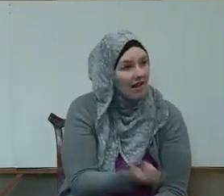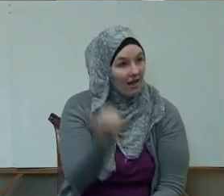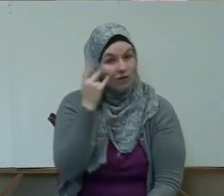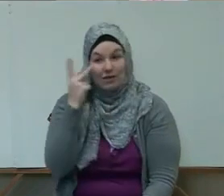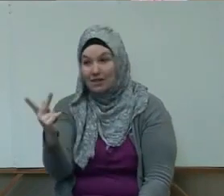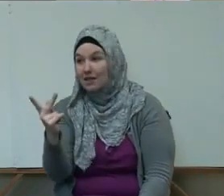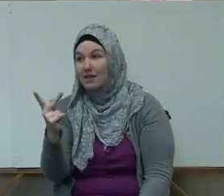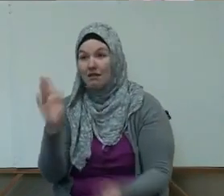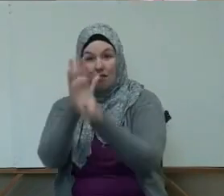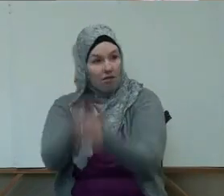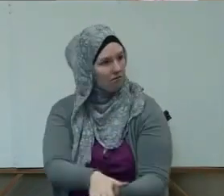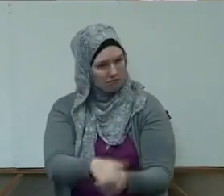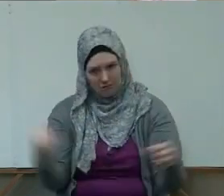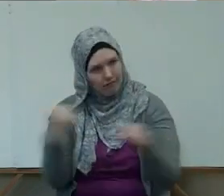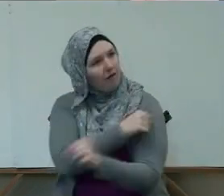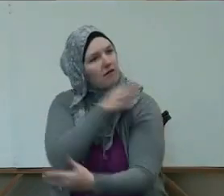بَيْنَهُمَا بِالْعَدْلِ